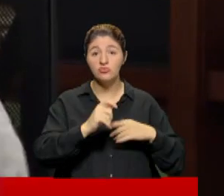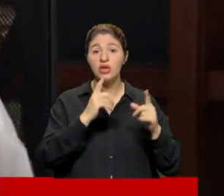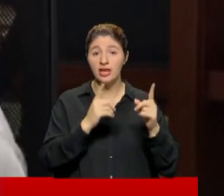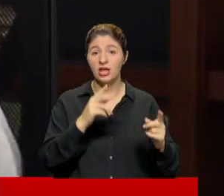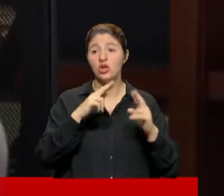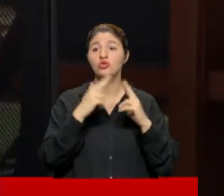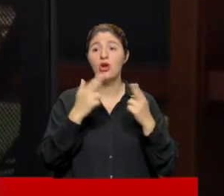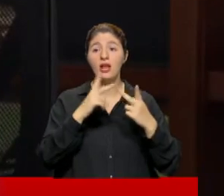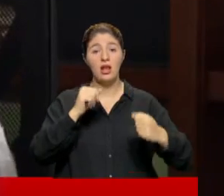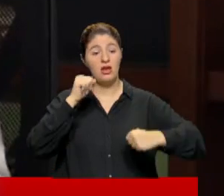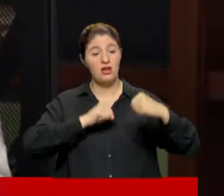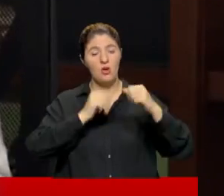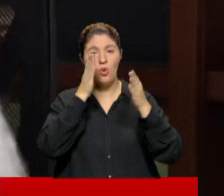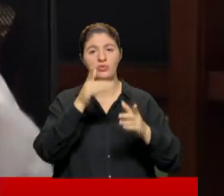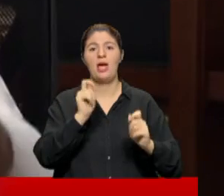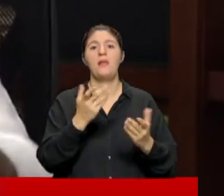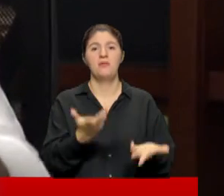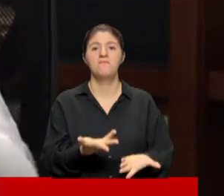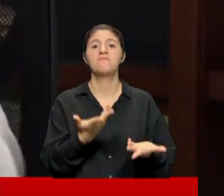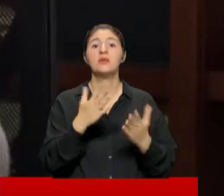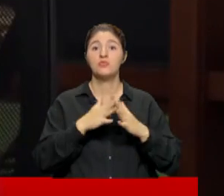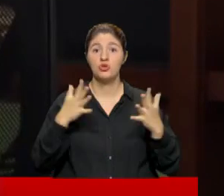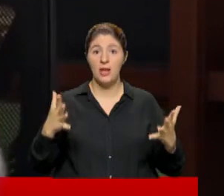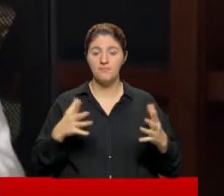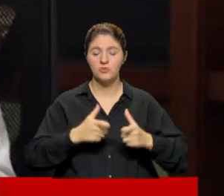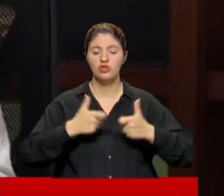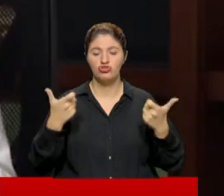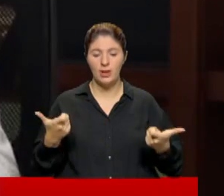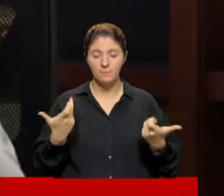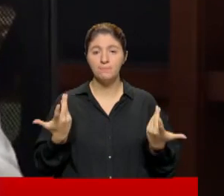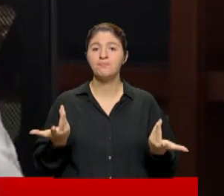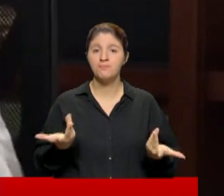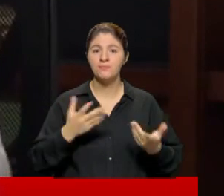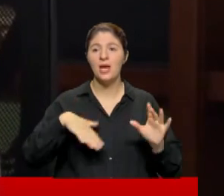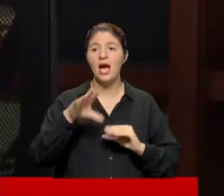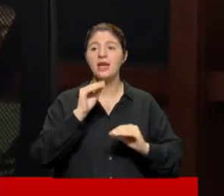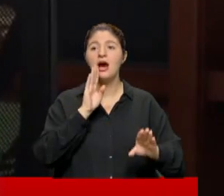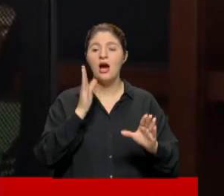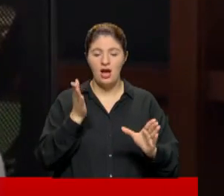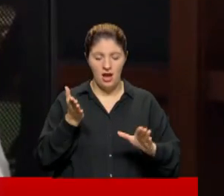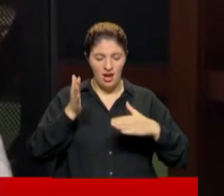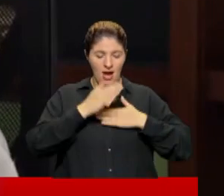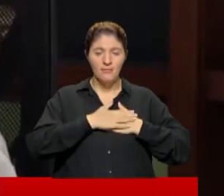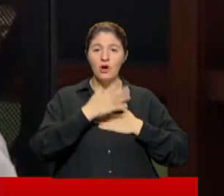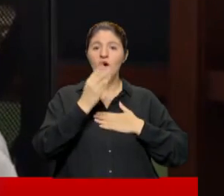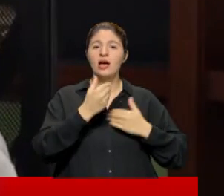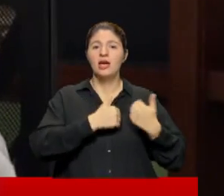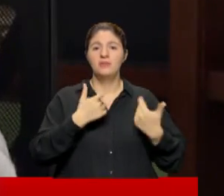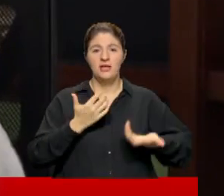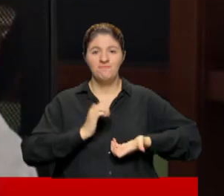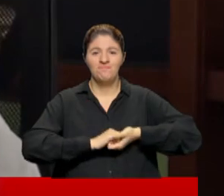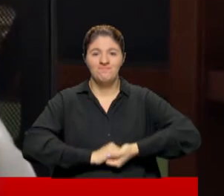Dünya ile rekabete odaklanalım büyüyelim gelişelim her kapanan yara bizi